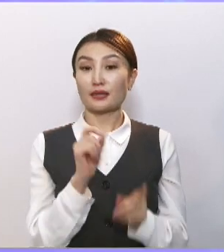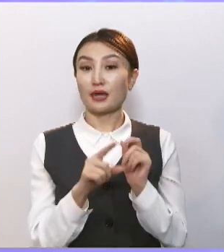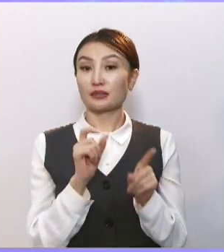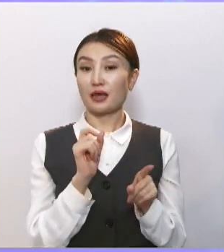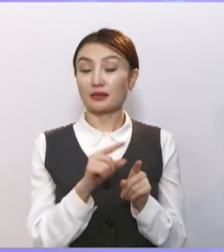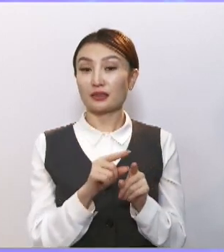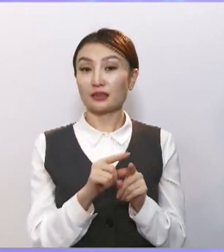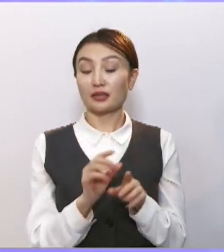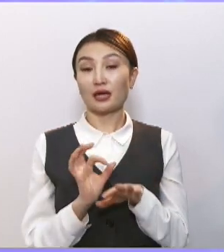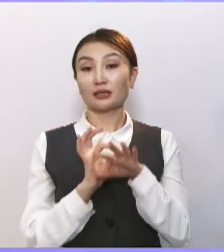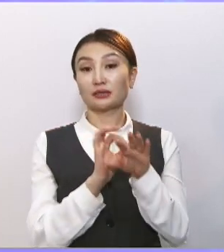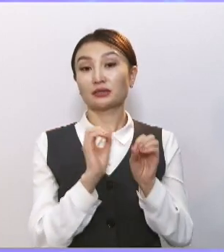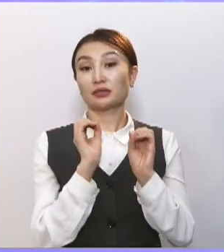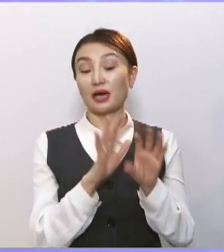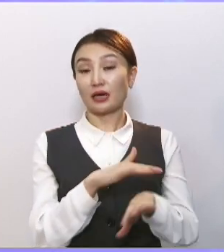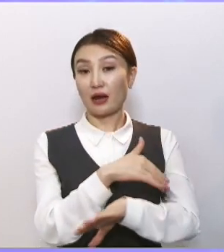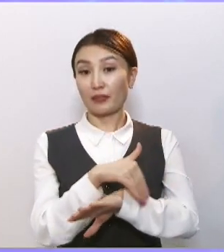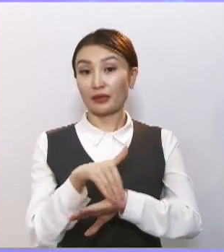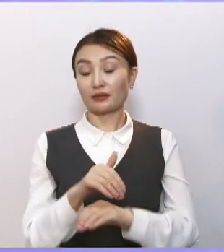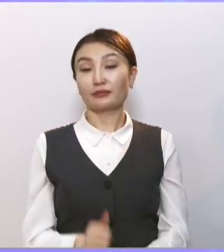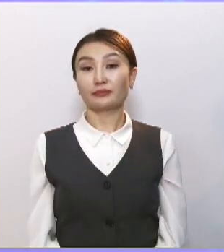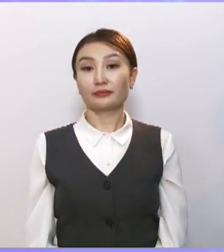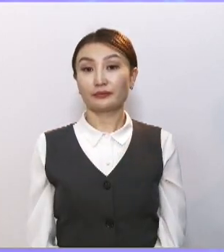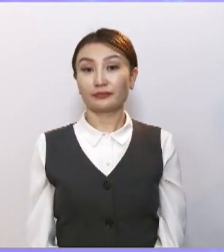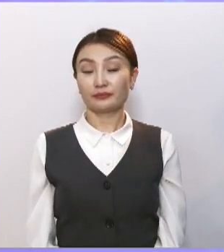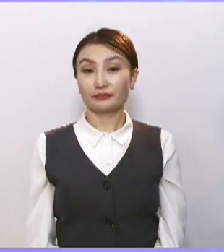Таштандыны чыгарамын.